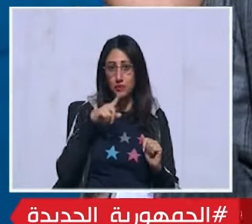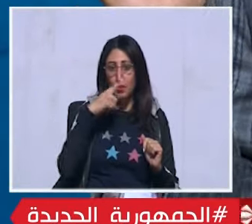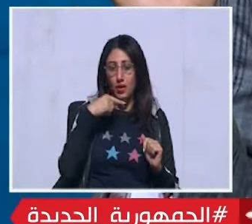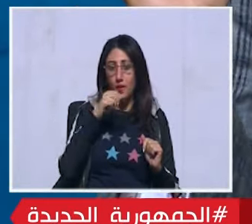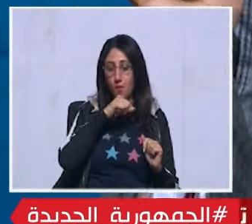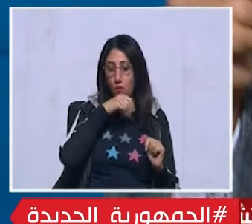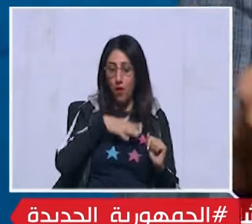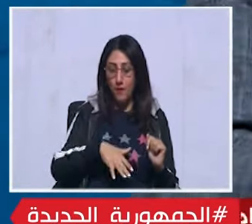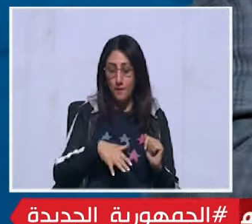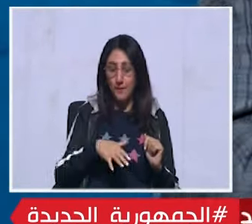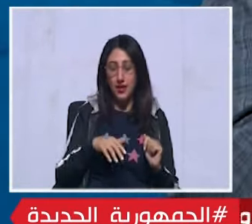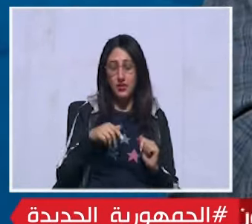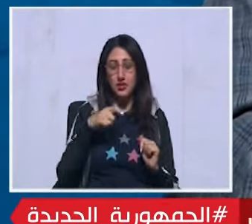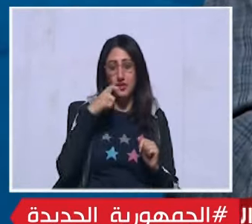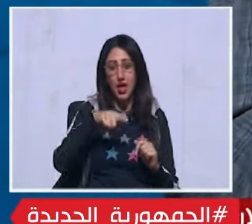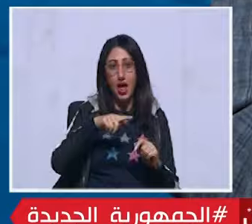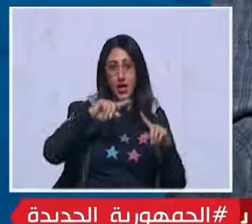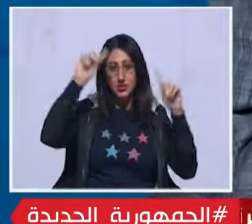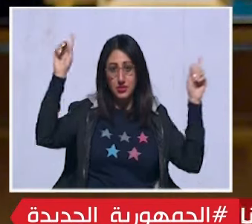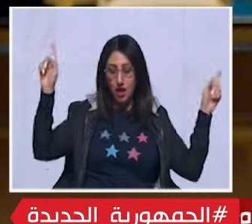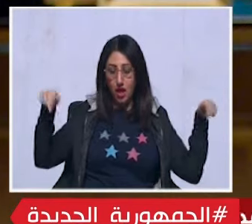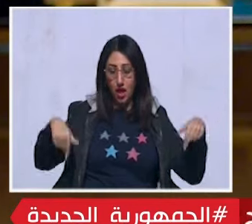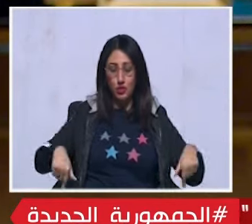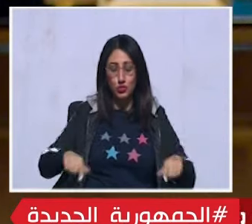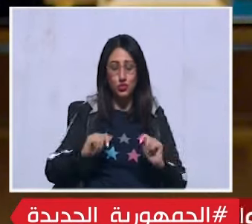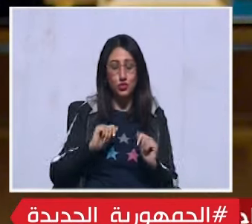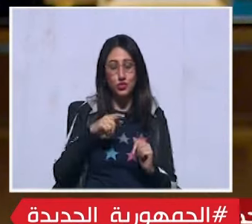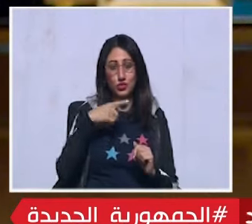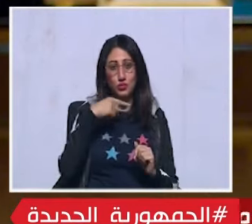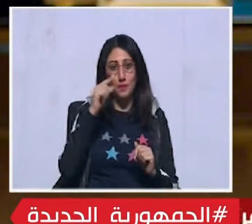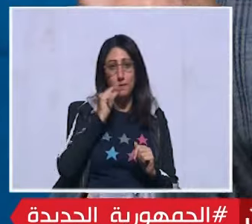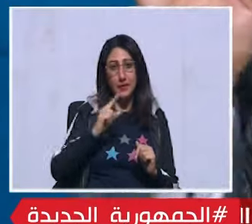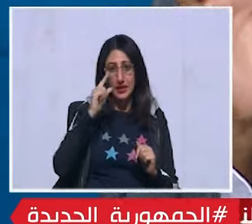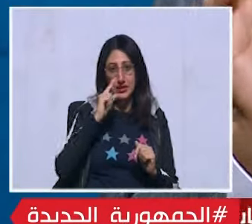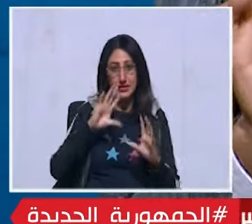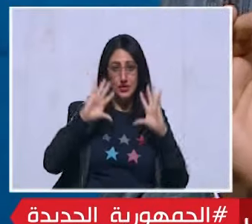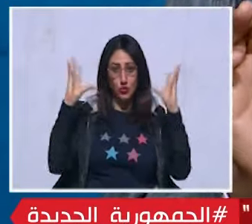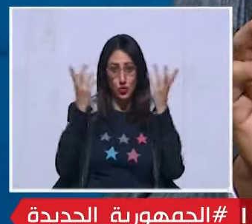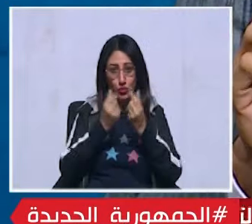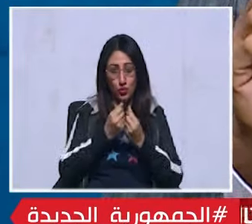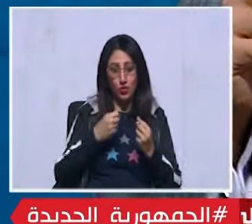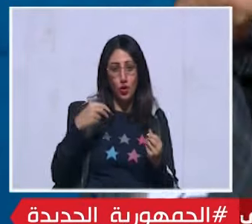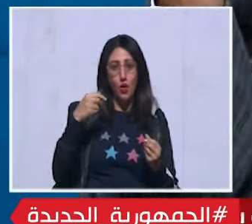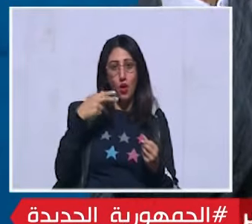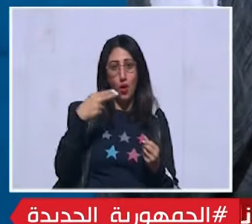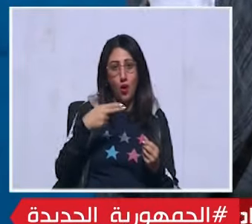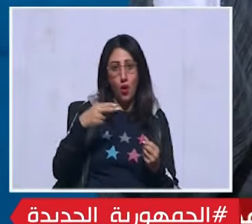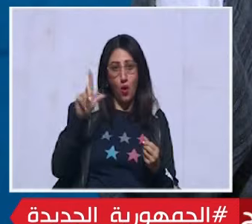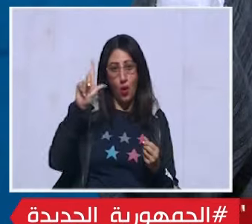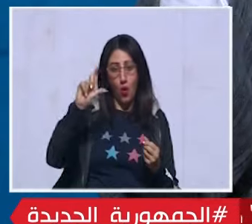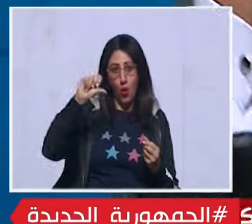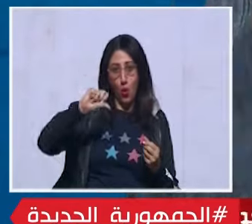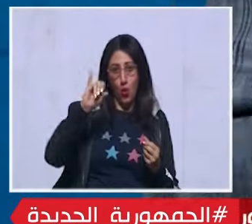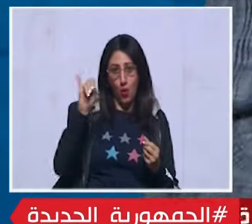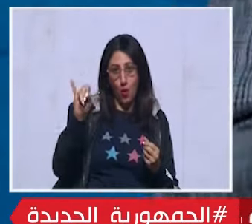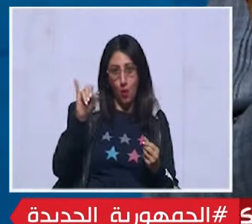محمد هذا العرش فاستلم خططت للدين والدنيا علومه يا قارئ اللوح